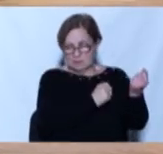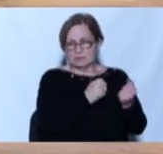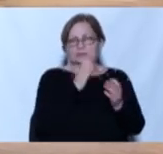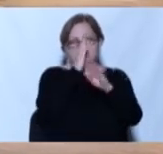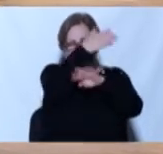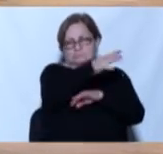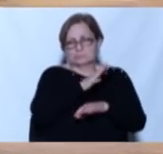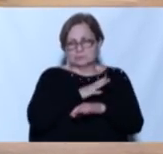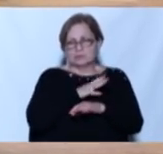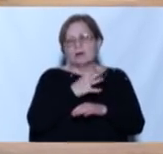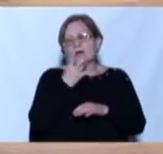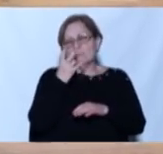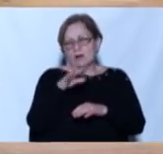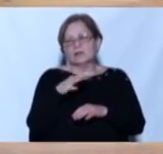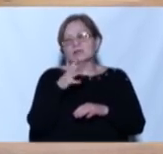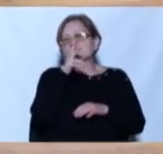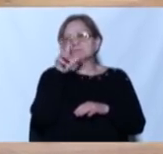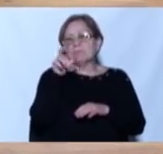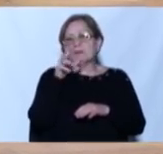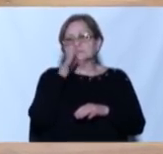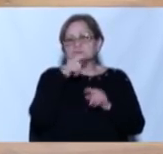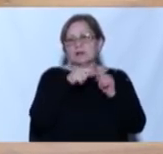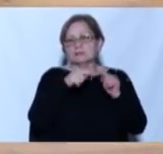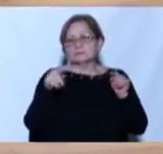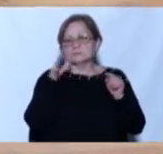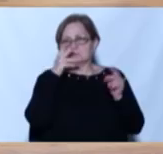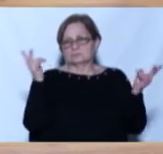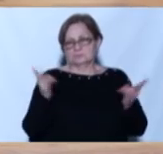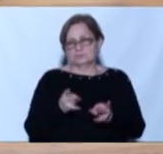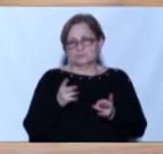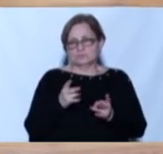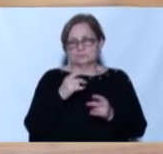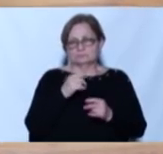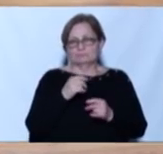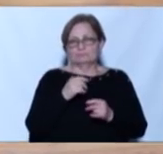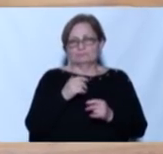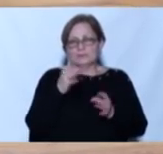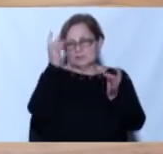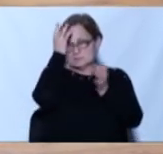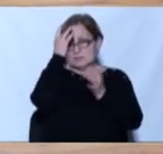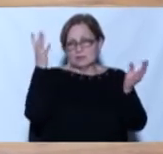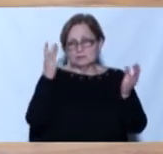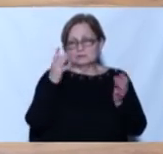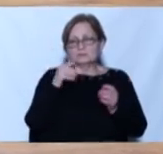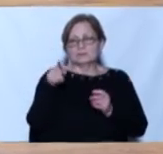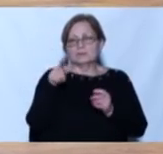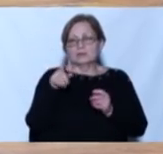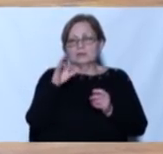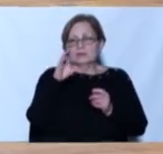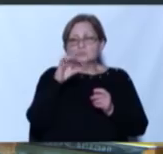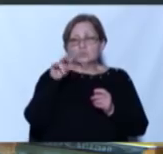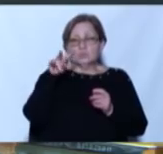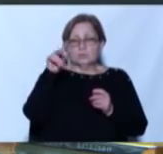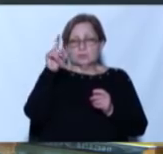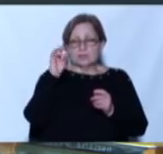უყურებდა. ამას დაჭირდა თითქმის 300 წელიწადი. და საგანმანათლებლო თვალსაზრისით კი სულხან-საბას წინაშე იდგა